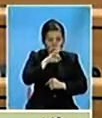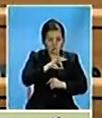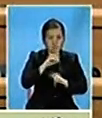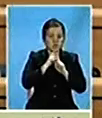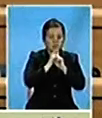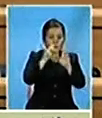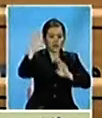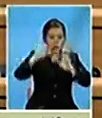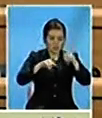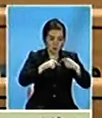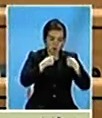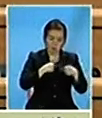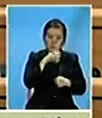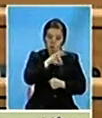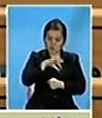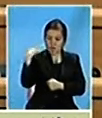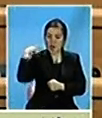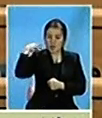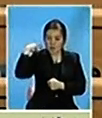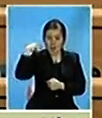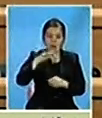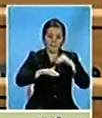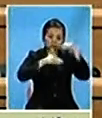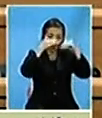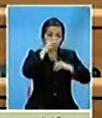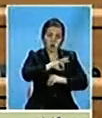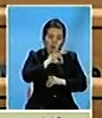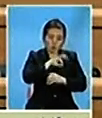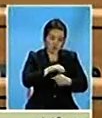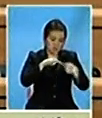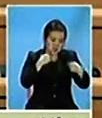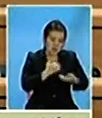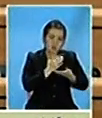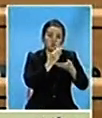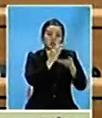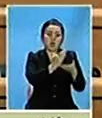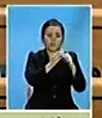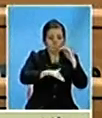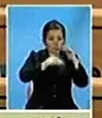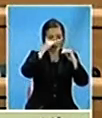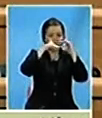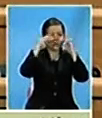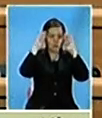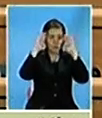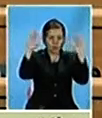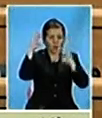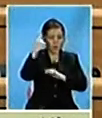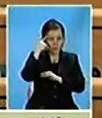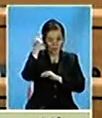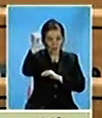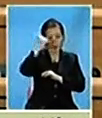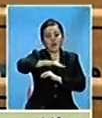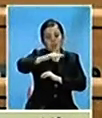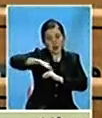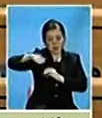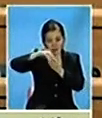ยพัฒนาทางด้านเมตตาธรรมขันติธรรมนะครับแล้วก็พัฒนาทักษะด้านต่างๆให้กับผู้เรียนหรือให้กับ